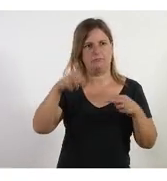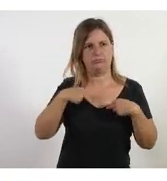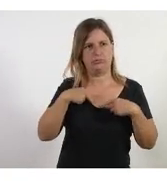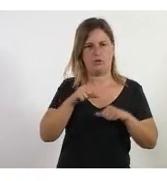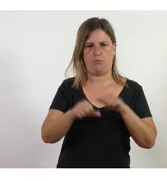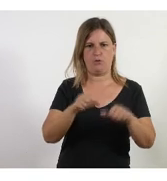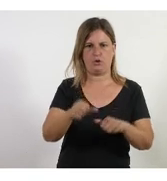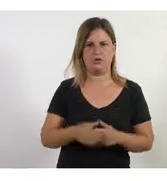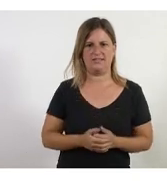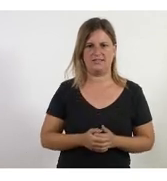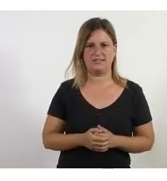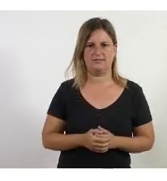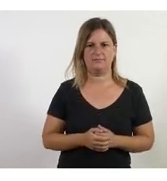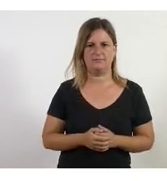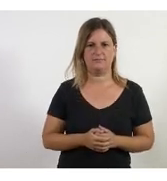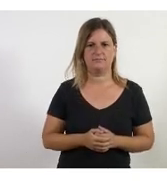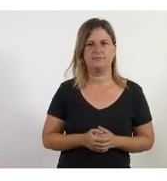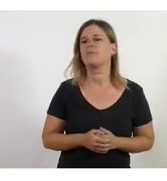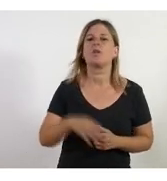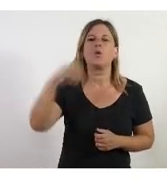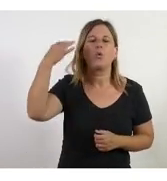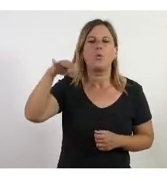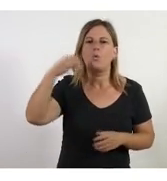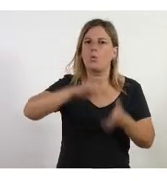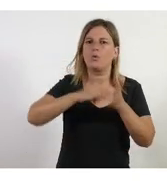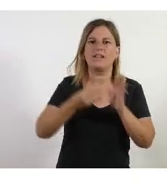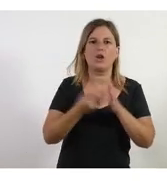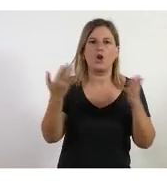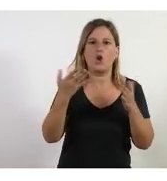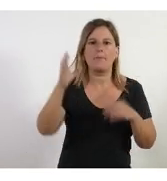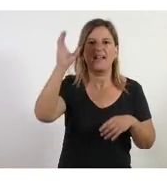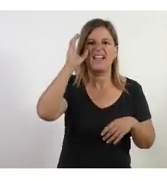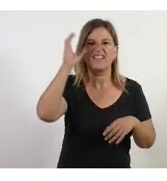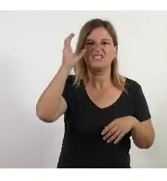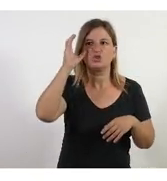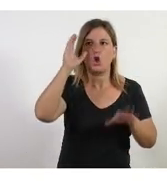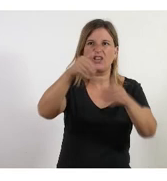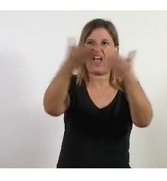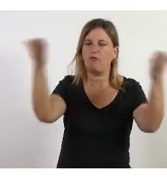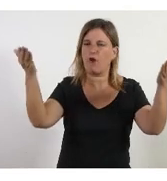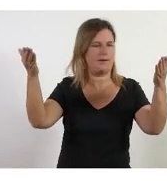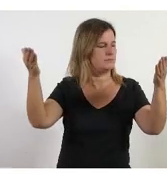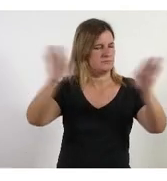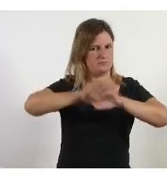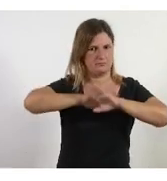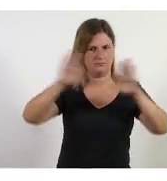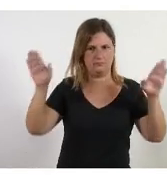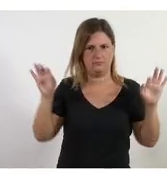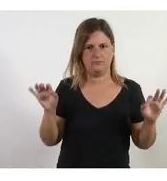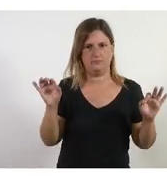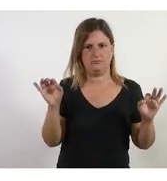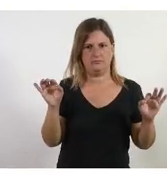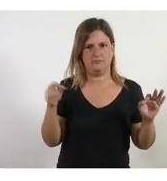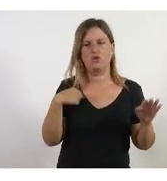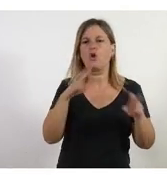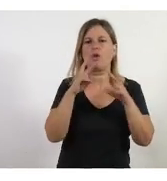Marta, això només ho pots fer deixant d'escoltar el que hi ha fora. És el que jo dic,